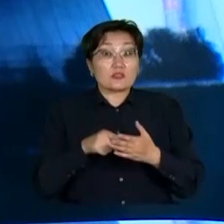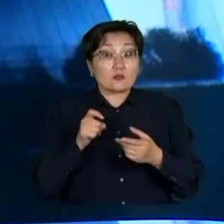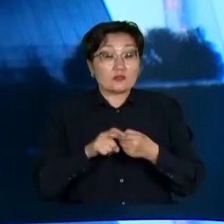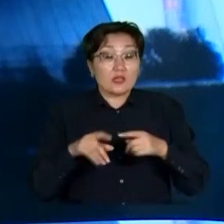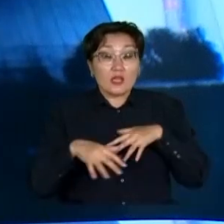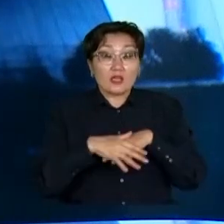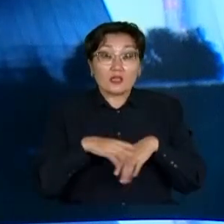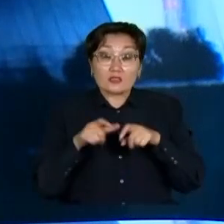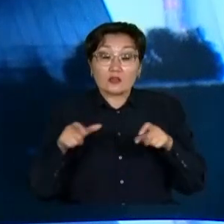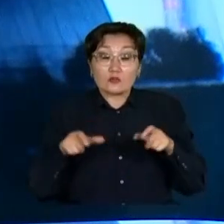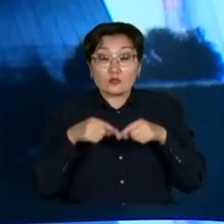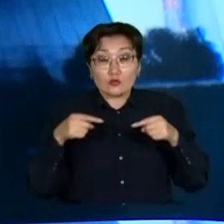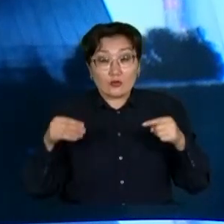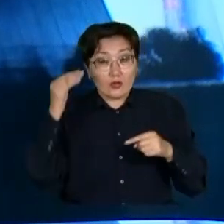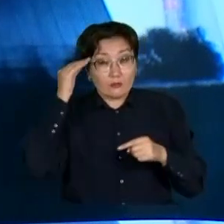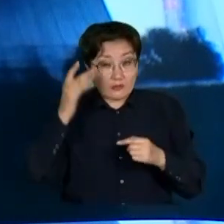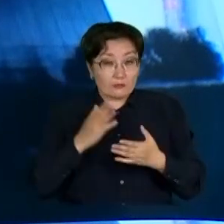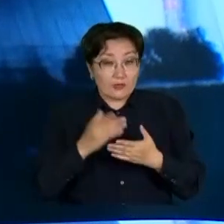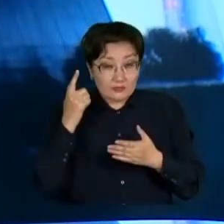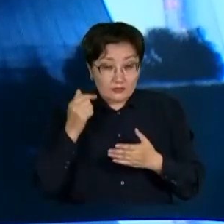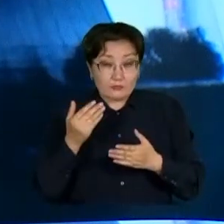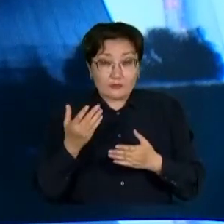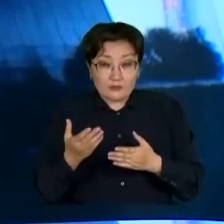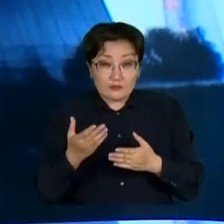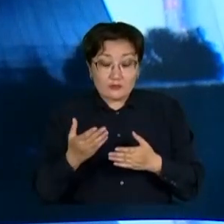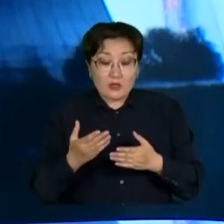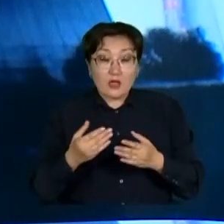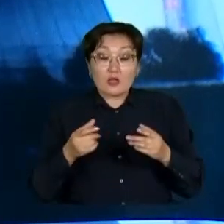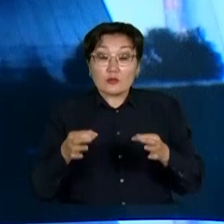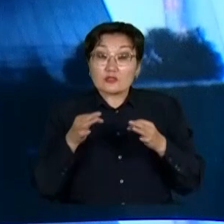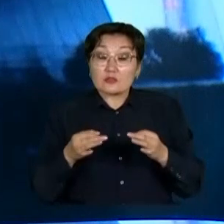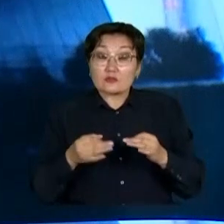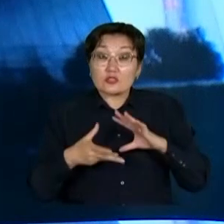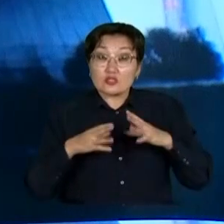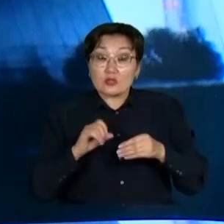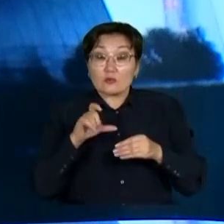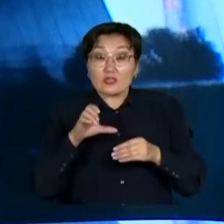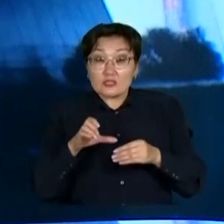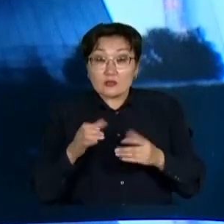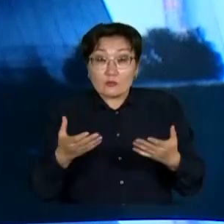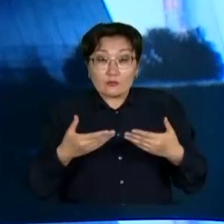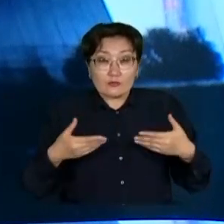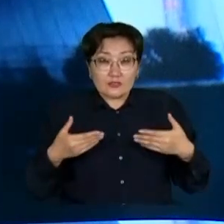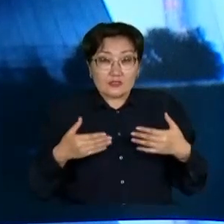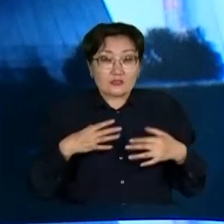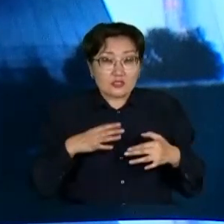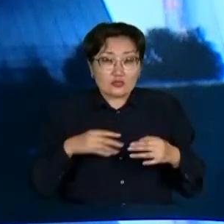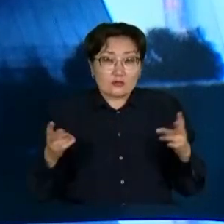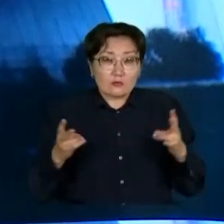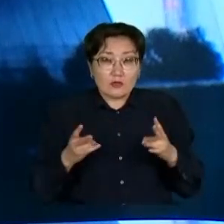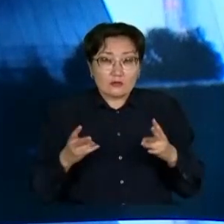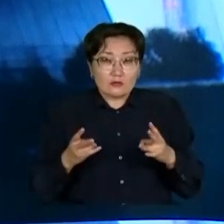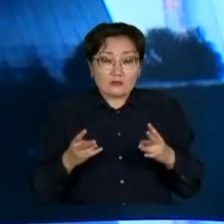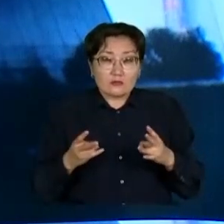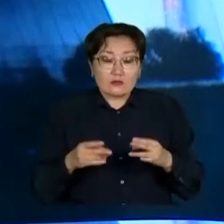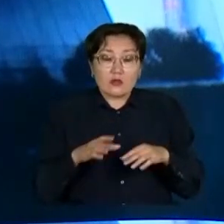халықтың арасында түрлі пікір бар екені жасырын емес. Айтыңызшы, жалпы АЭС бізге не үшін қажет? Ара жігін